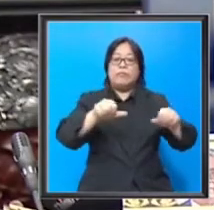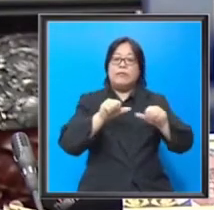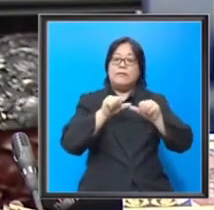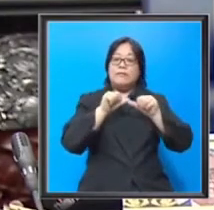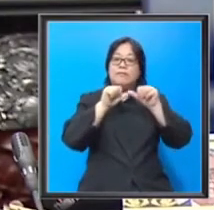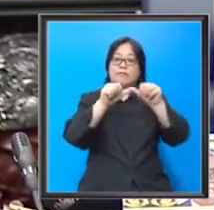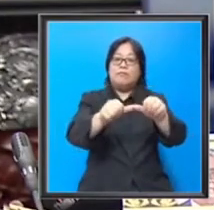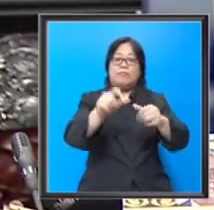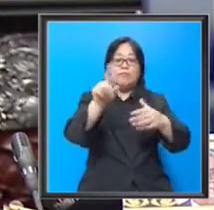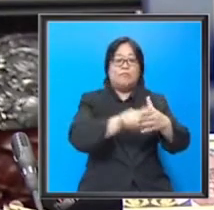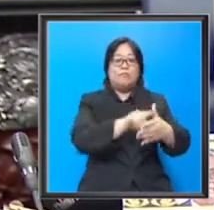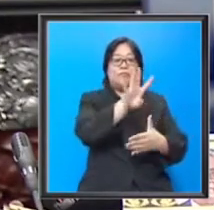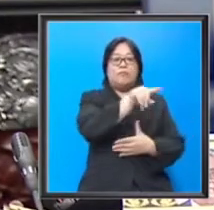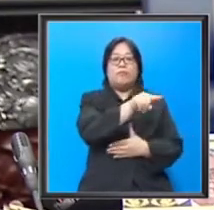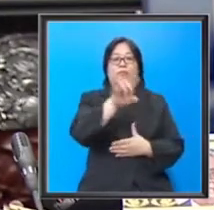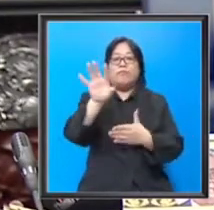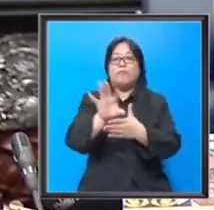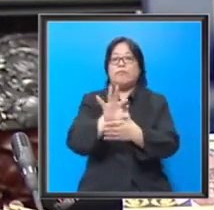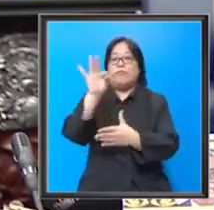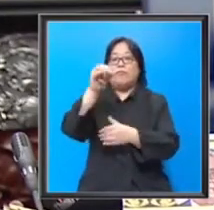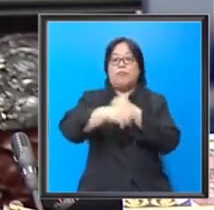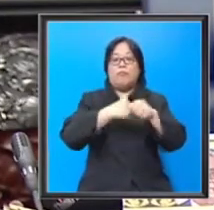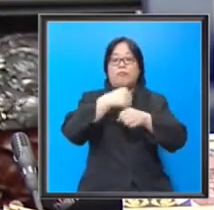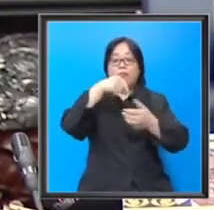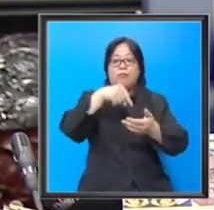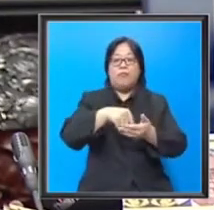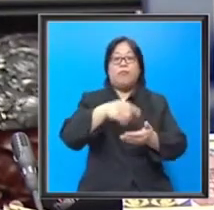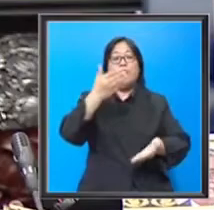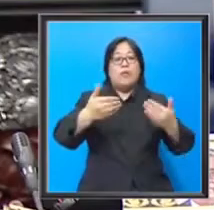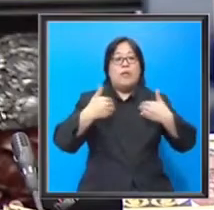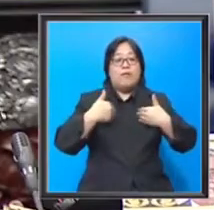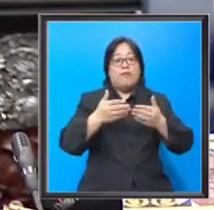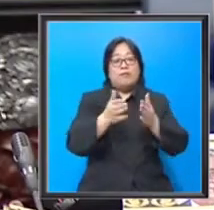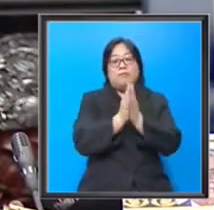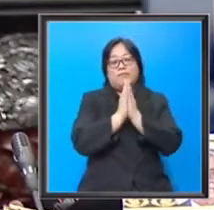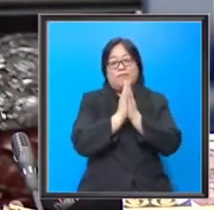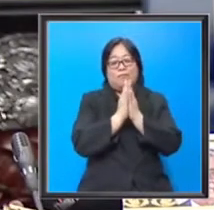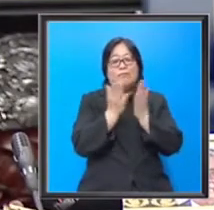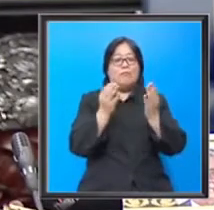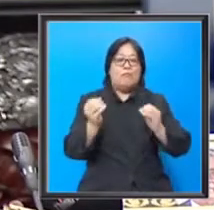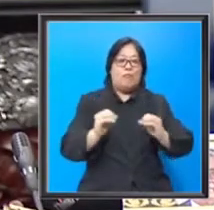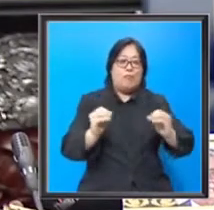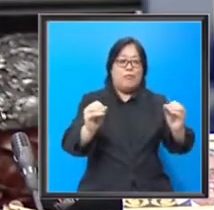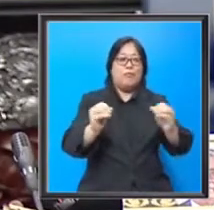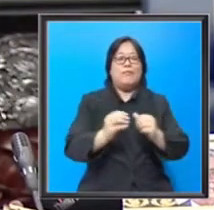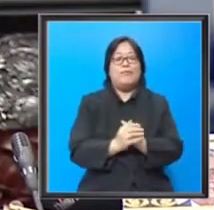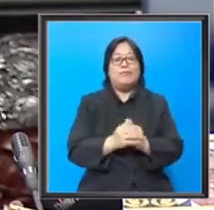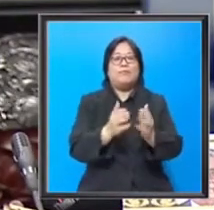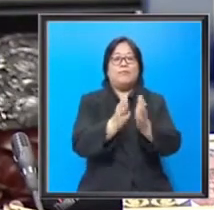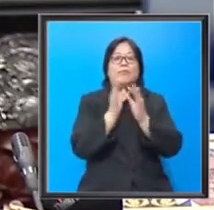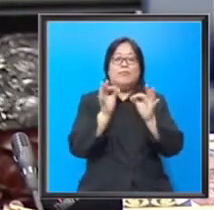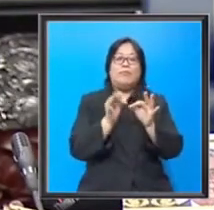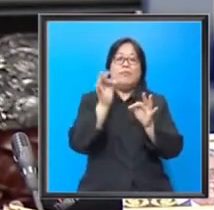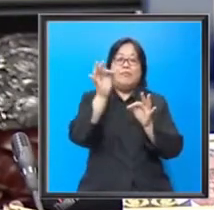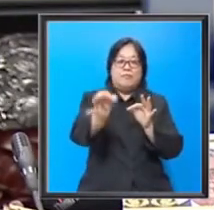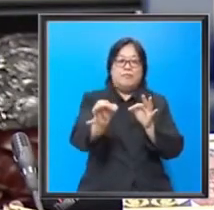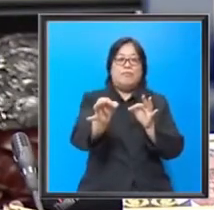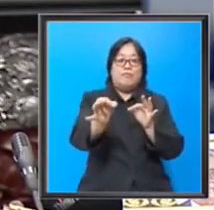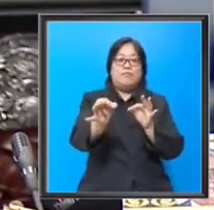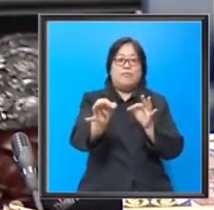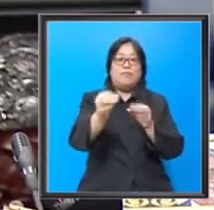daripada di pada April hingga September tahun ini sebagai kemungkinan ada rayuan juga dari segi operator untuk minta tanggung